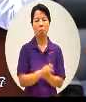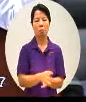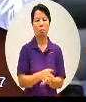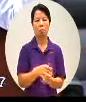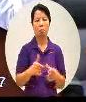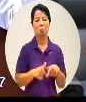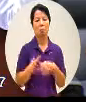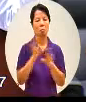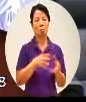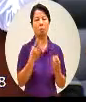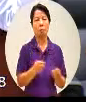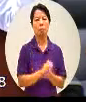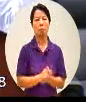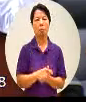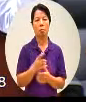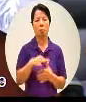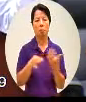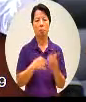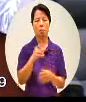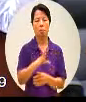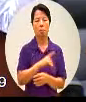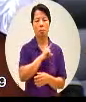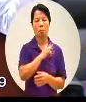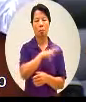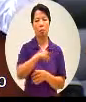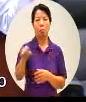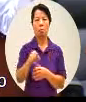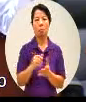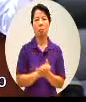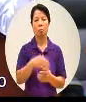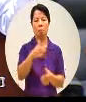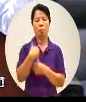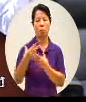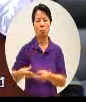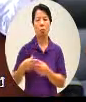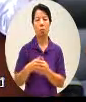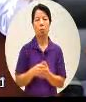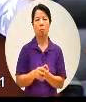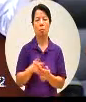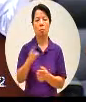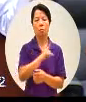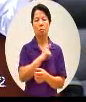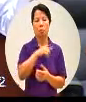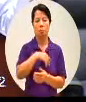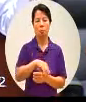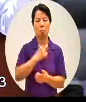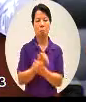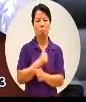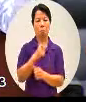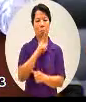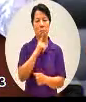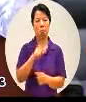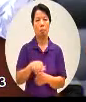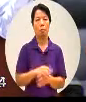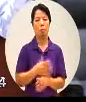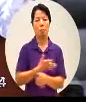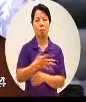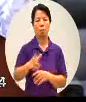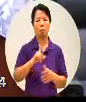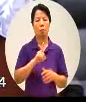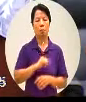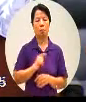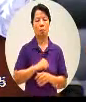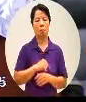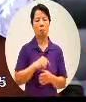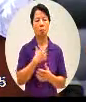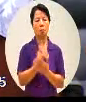哦，这个制度最好你们自己拿回去采购，拿回去招标啦，因为恁较内行啊，哦，和老师较侪时间去驾